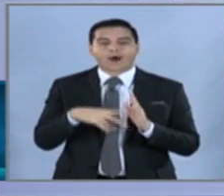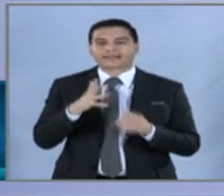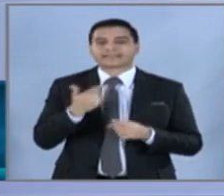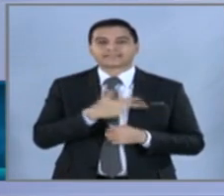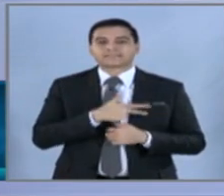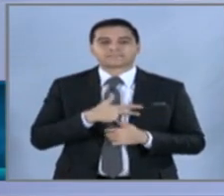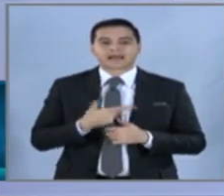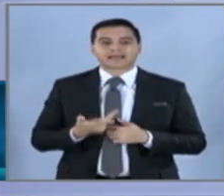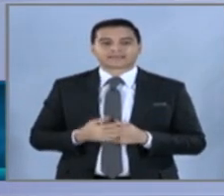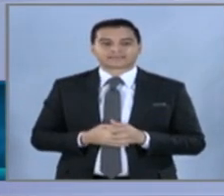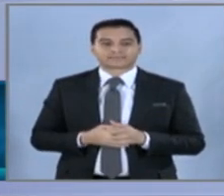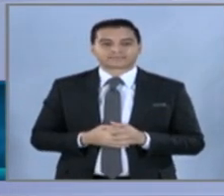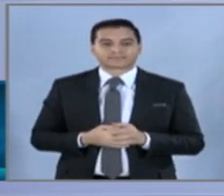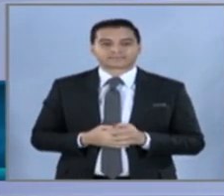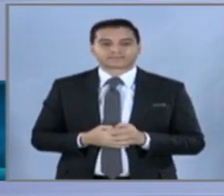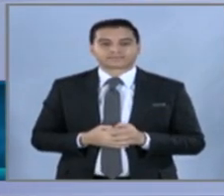فما هي؟